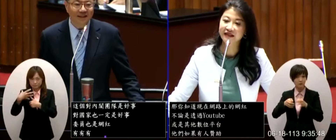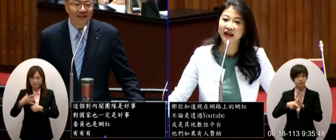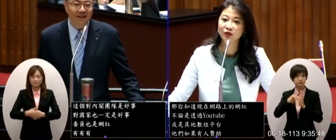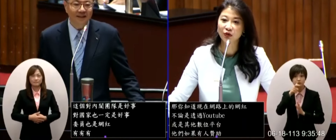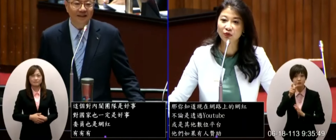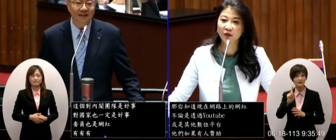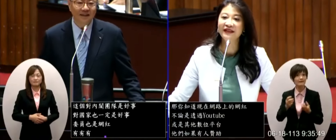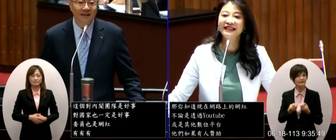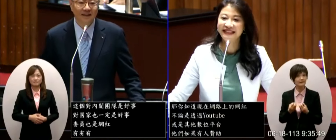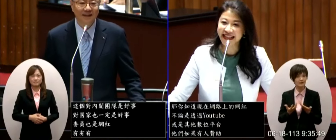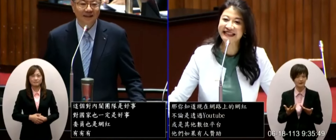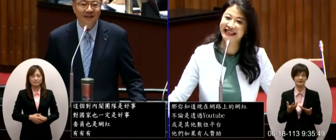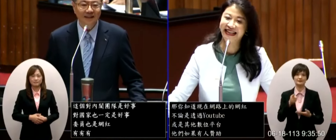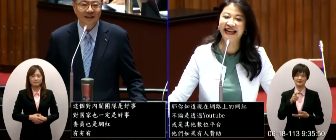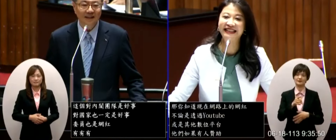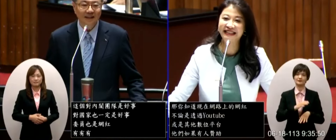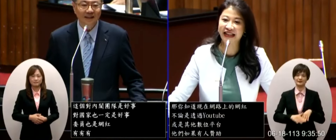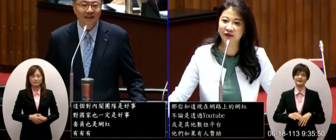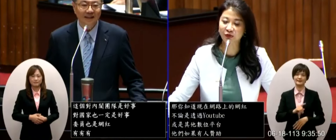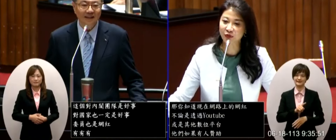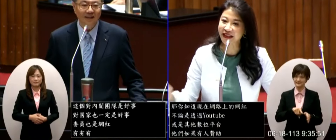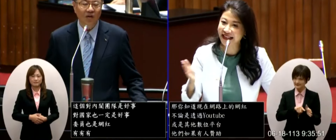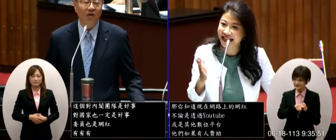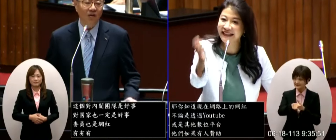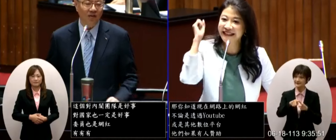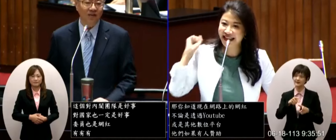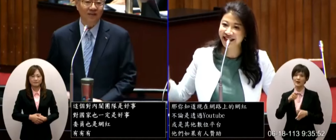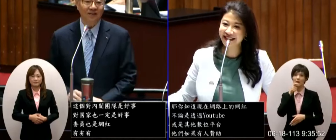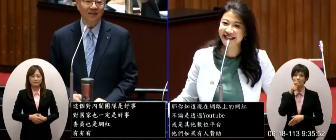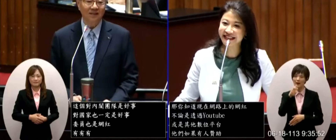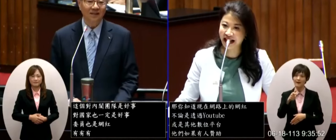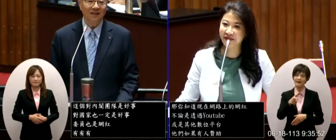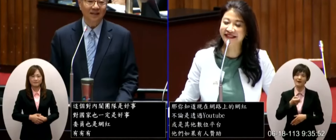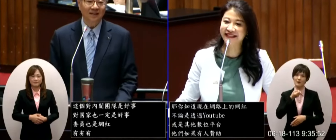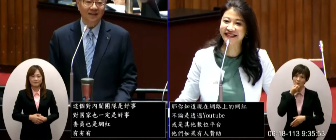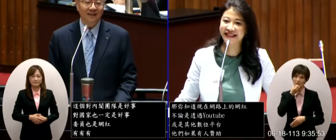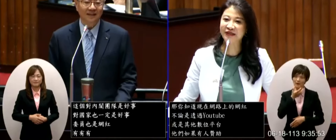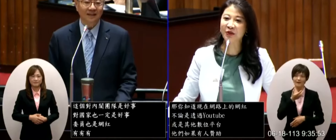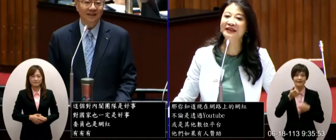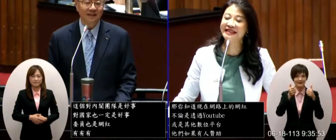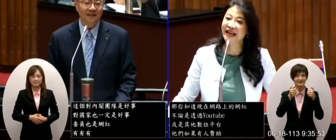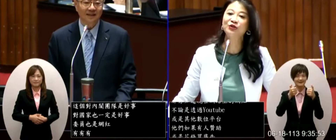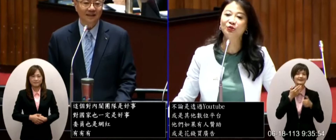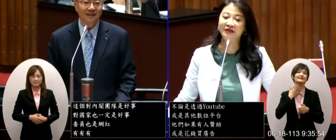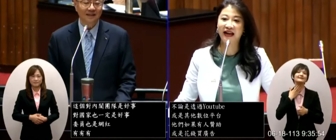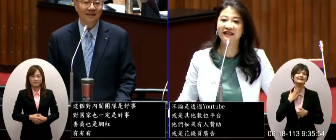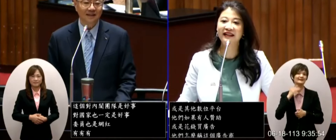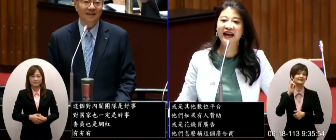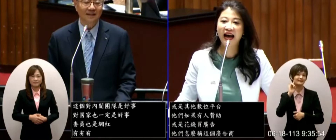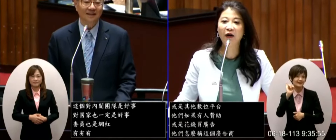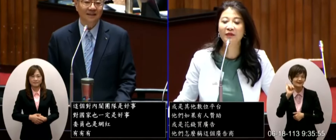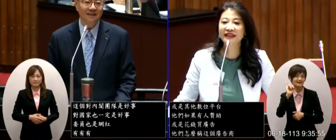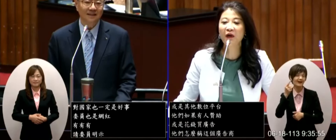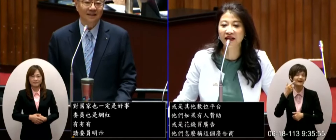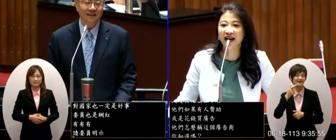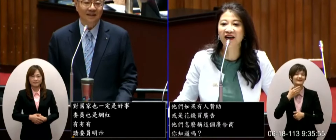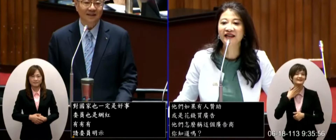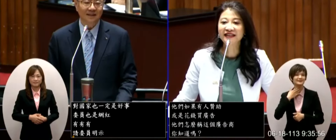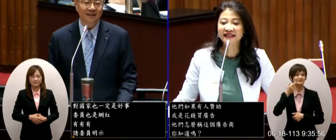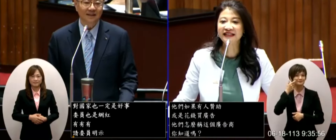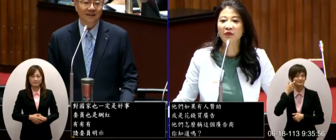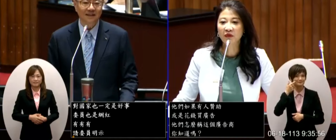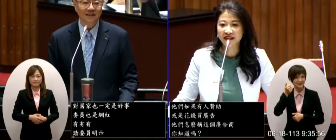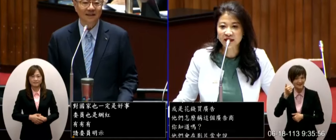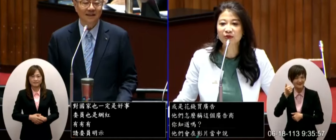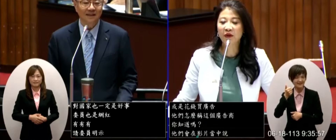会在影片当中说谢谢干爹赞助，所以干爹是他们的这个所谓赞助商。好，我们现在回